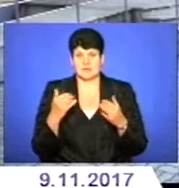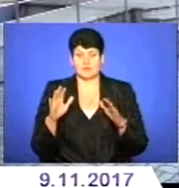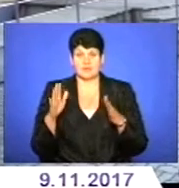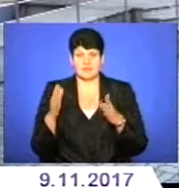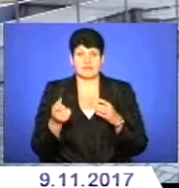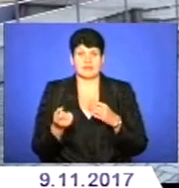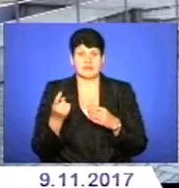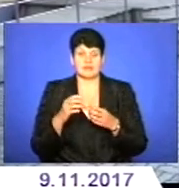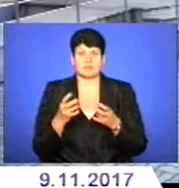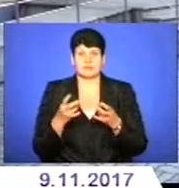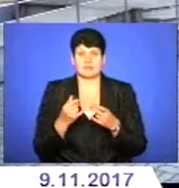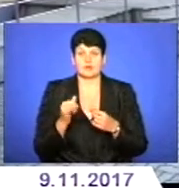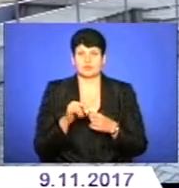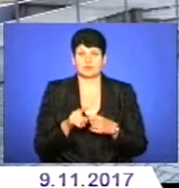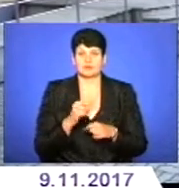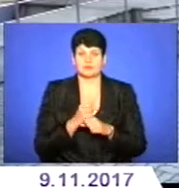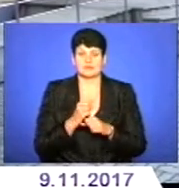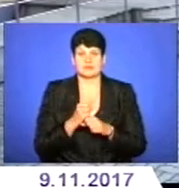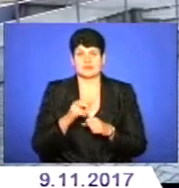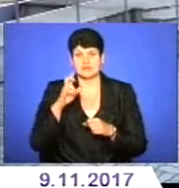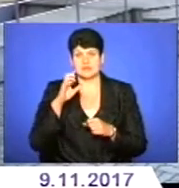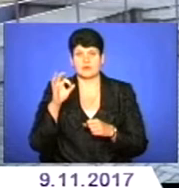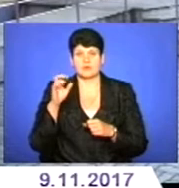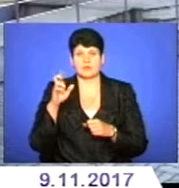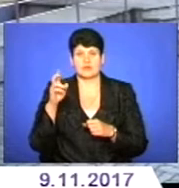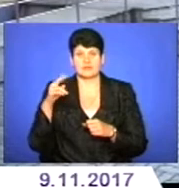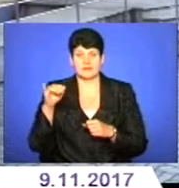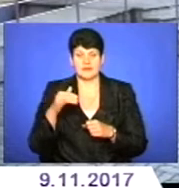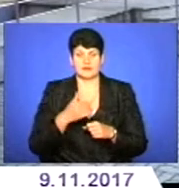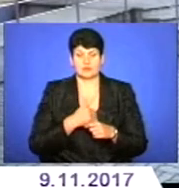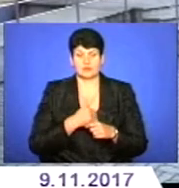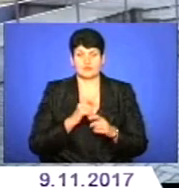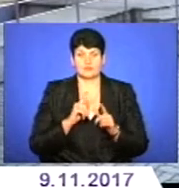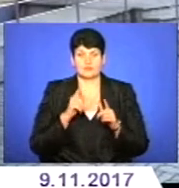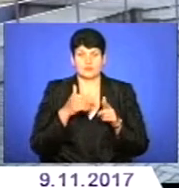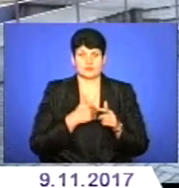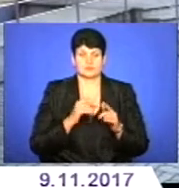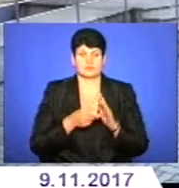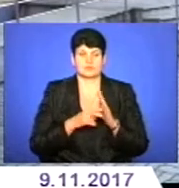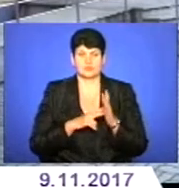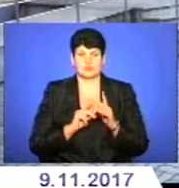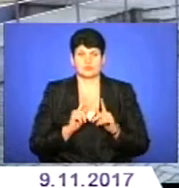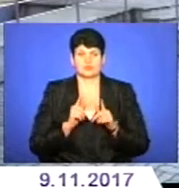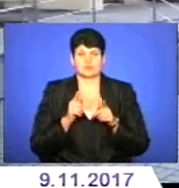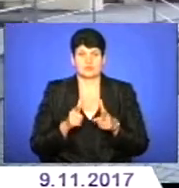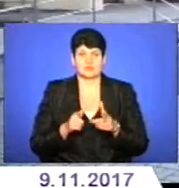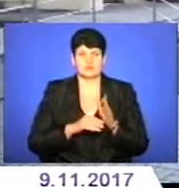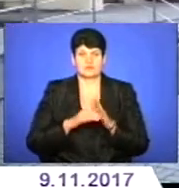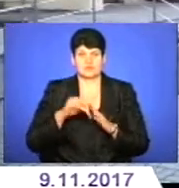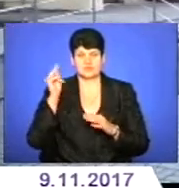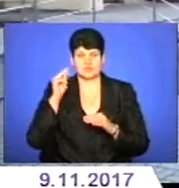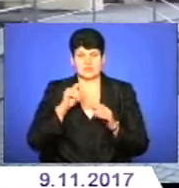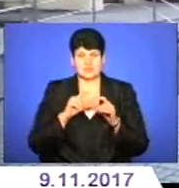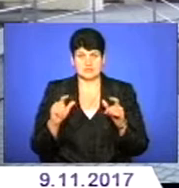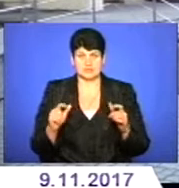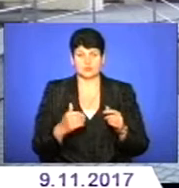тому, щоб зробити державне ОБД для добровольця, так як він планує навчатися в навчальному закладі, вищому навчальному закладі. На мою думку,